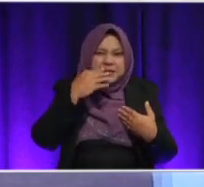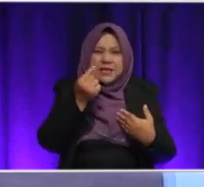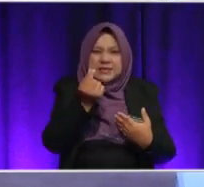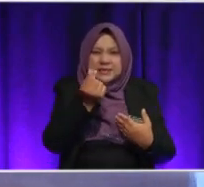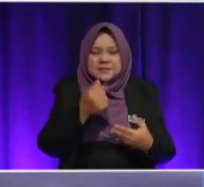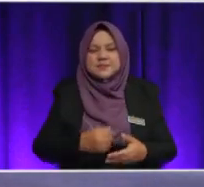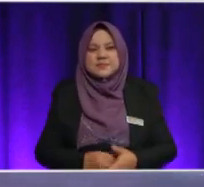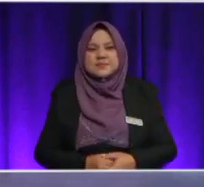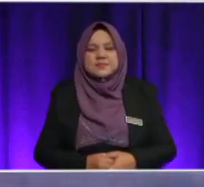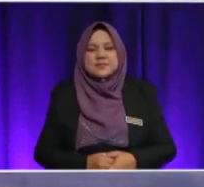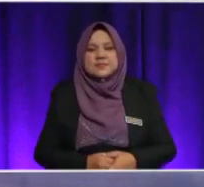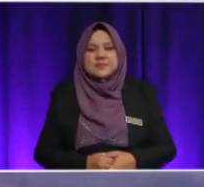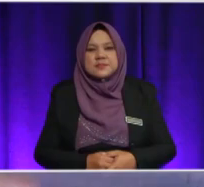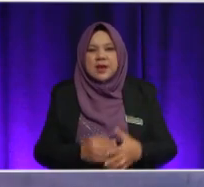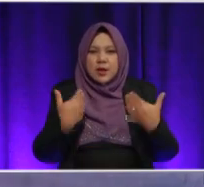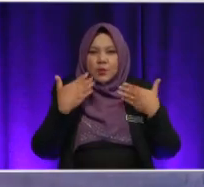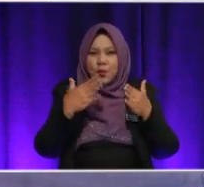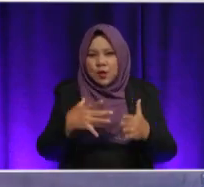betul betul